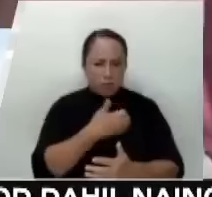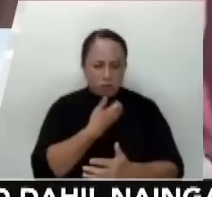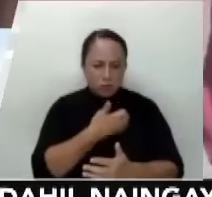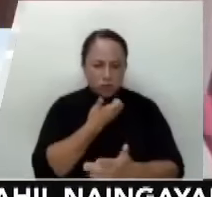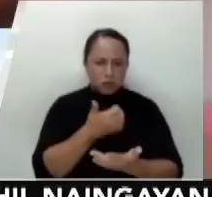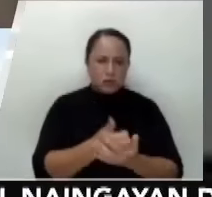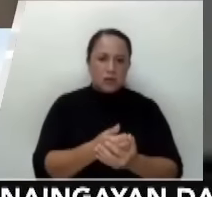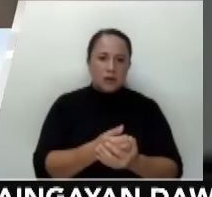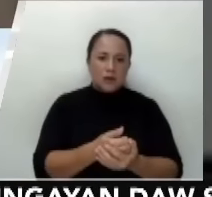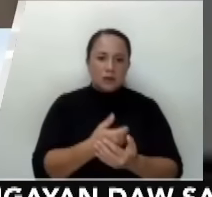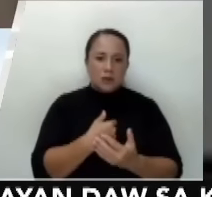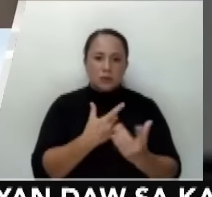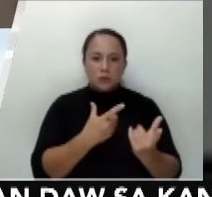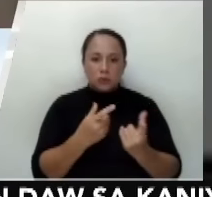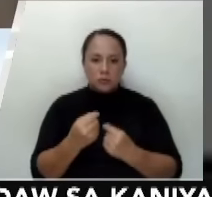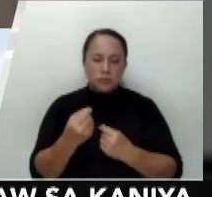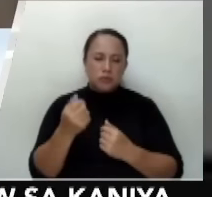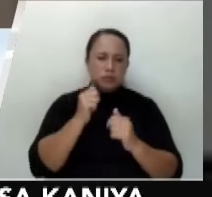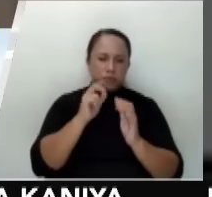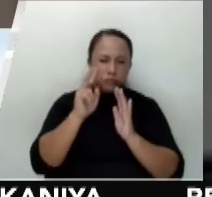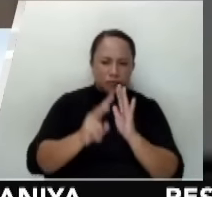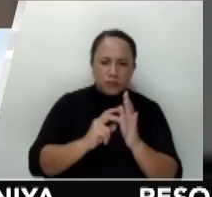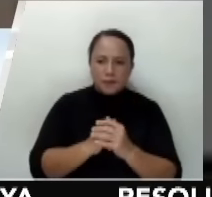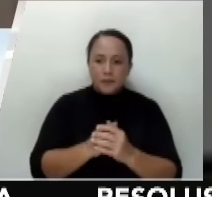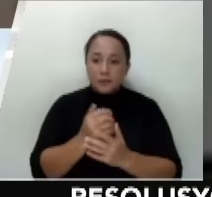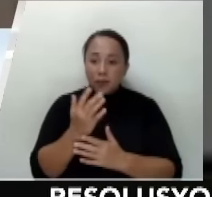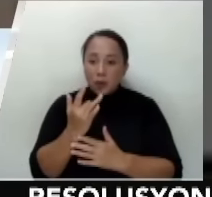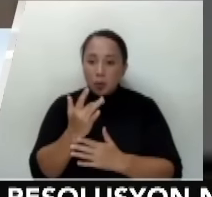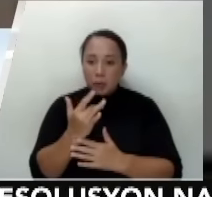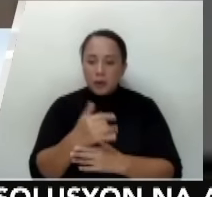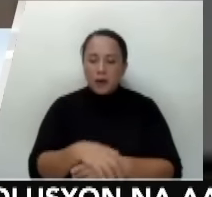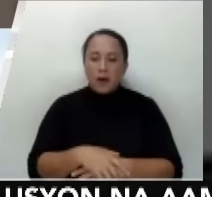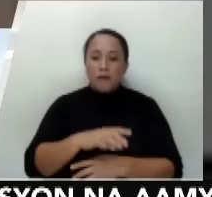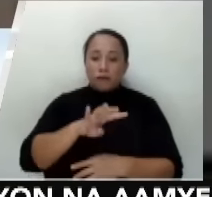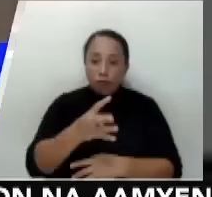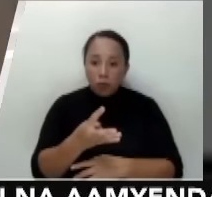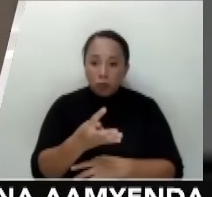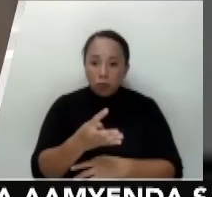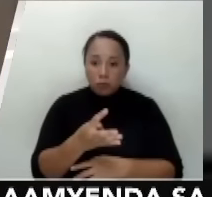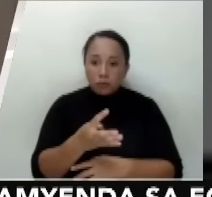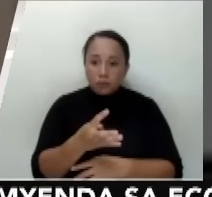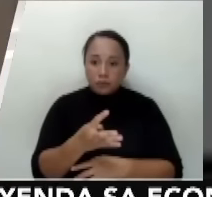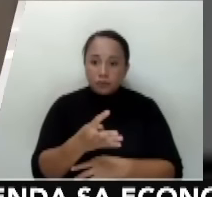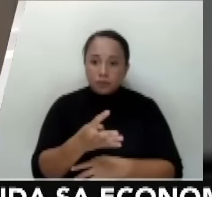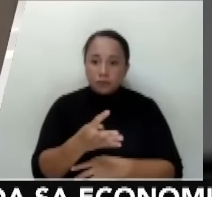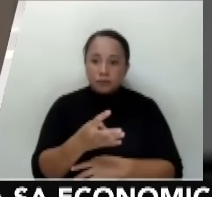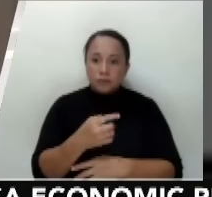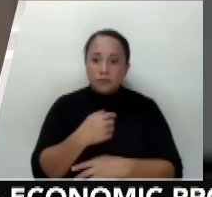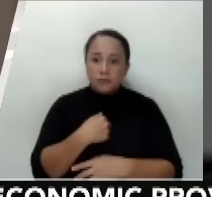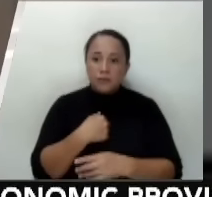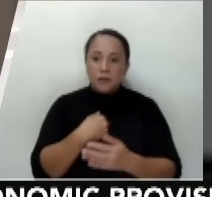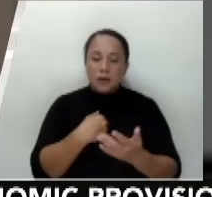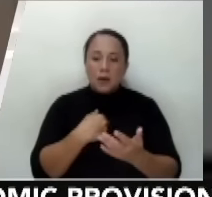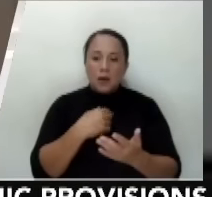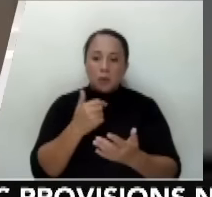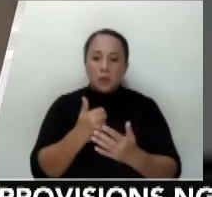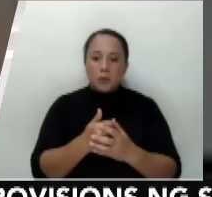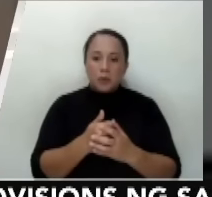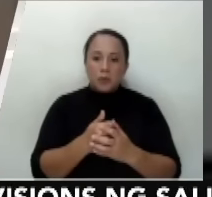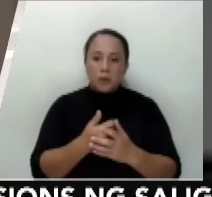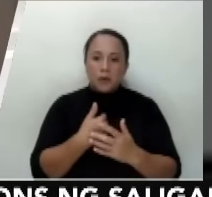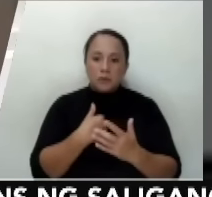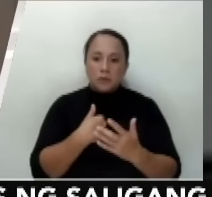nilang eksena. Eh since naka-pang-apat na siya, masyado nang mataas yung emosyon ko na pagdating doon sa ika-fourth